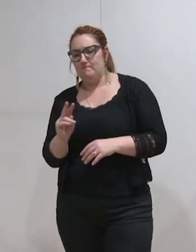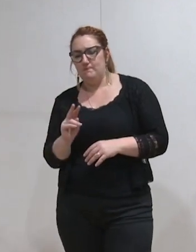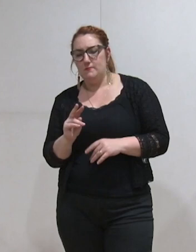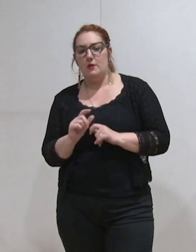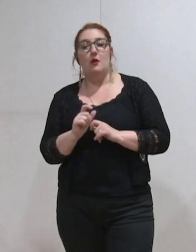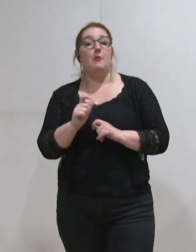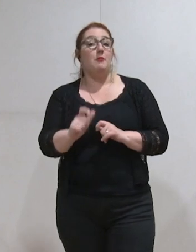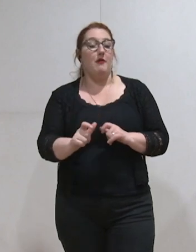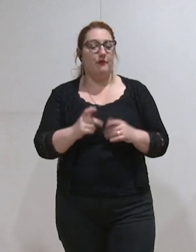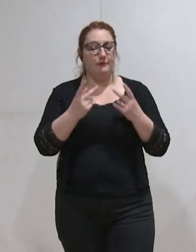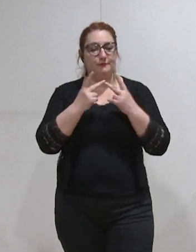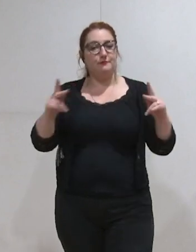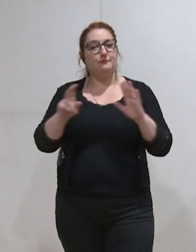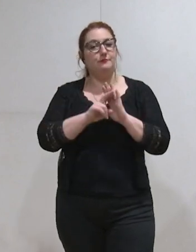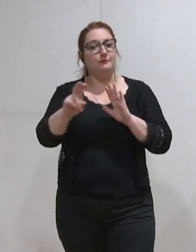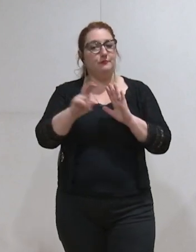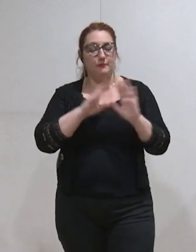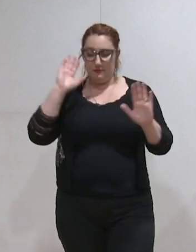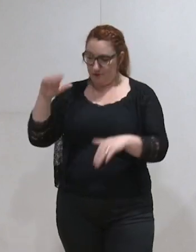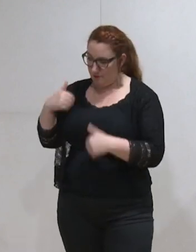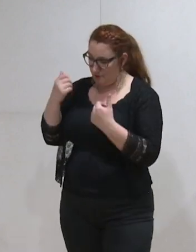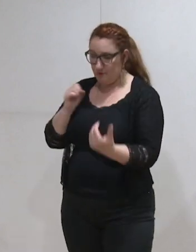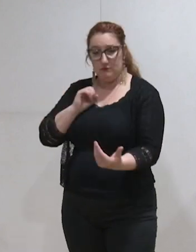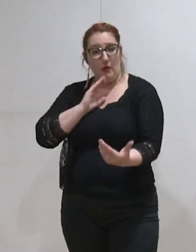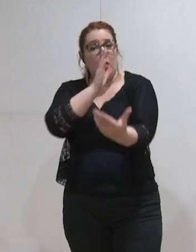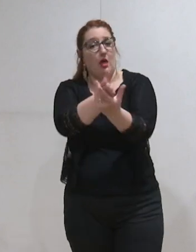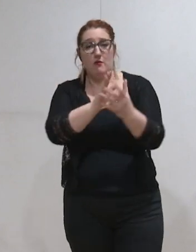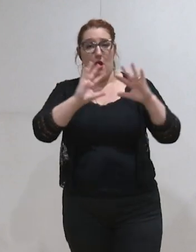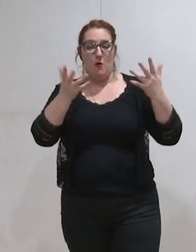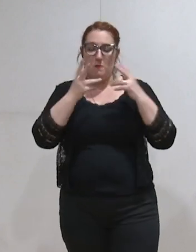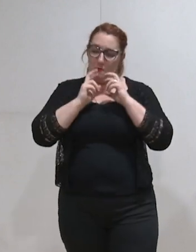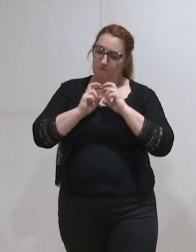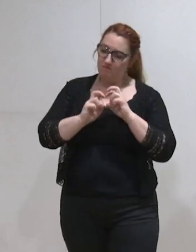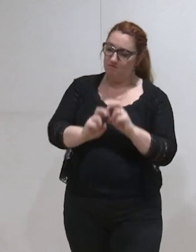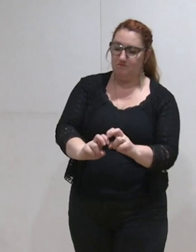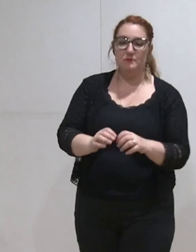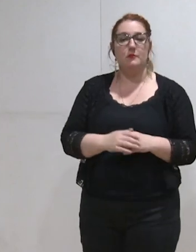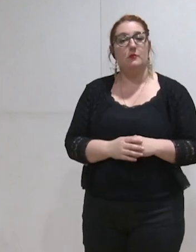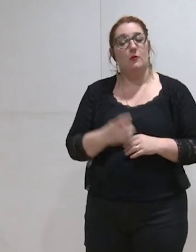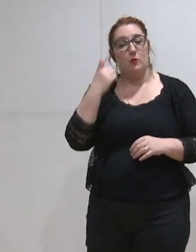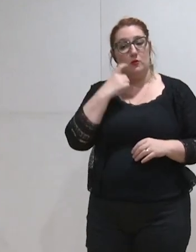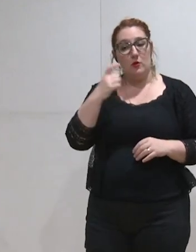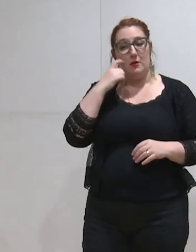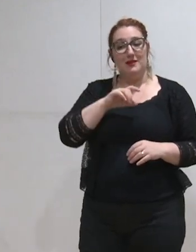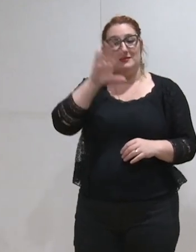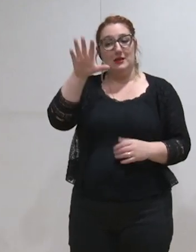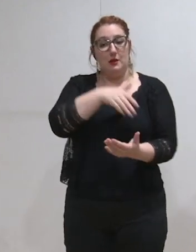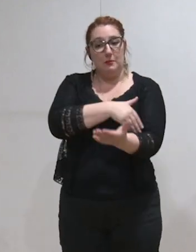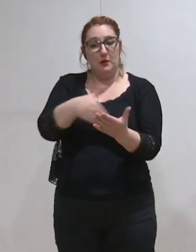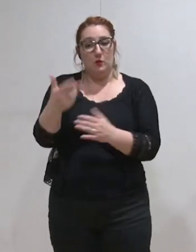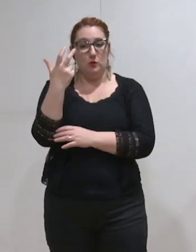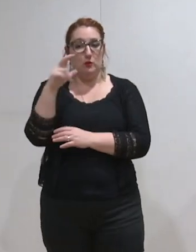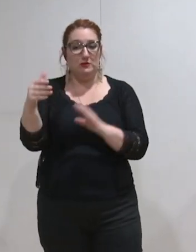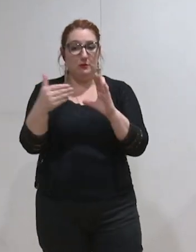Grenoble jusqu'à maintenant intervenait auprès d'elle ainsi nous avons pu constater qu'environ 5300000 €